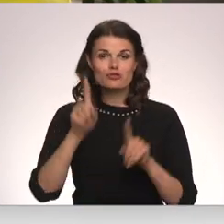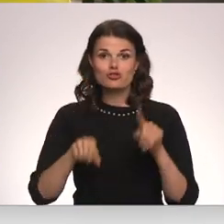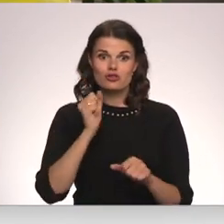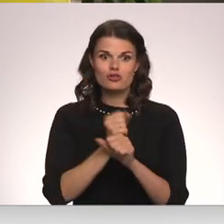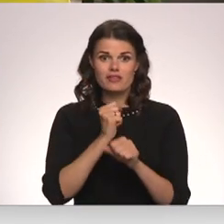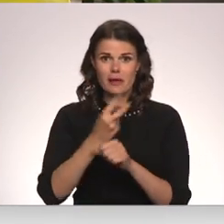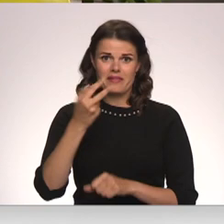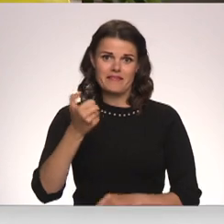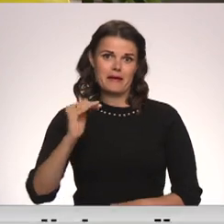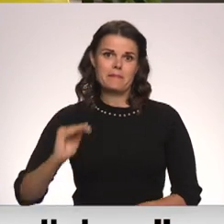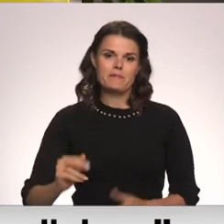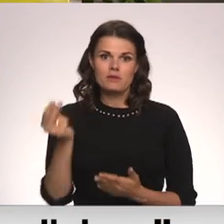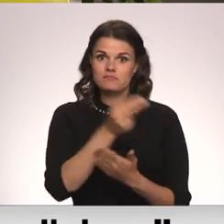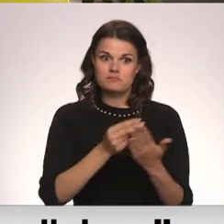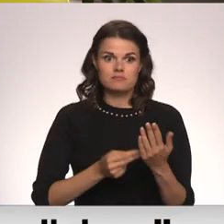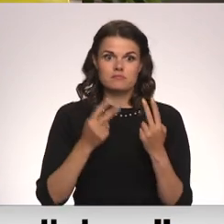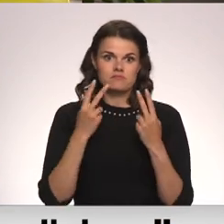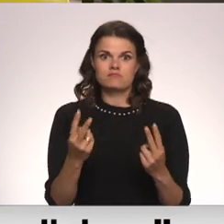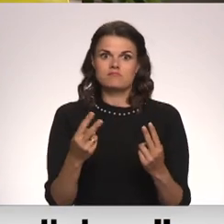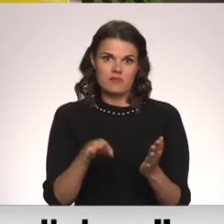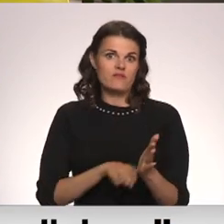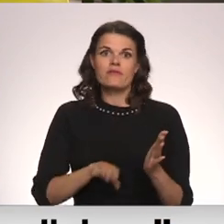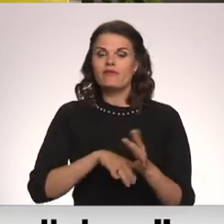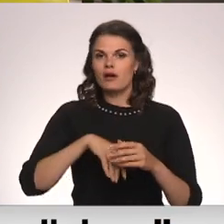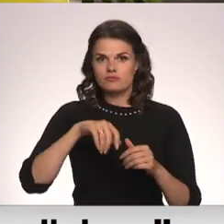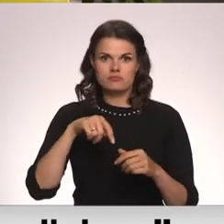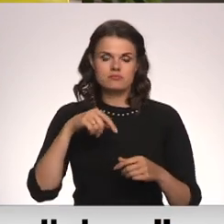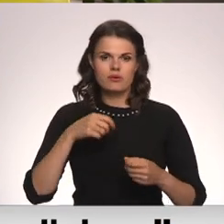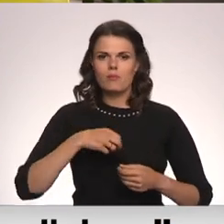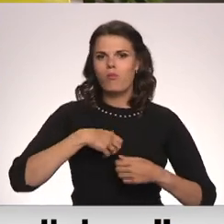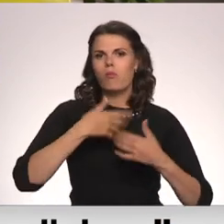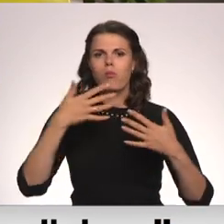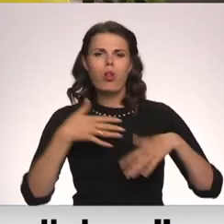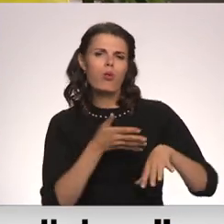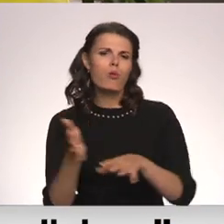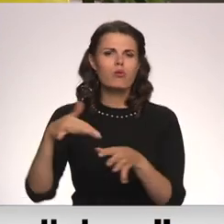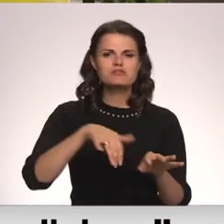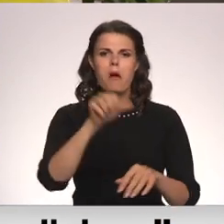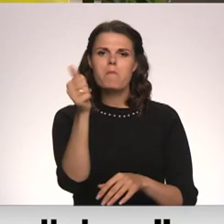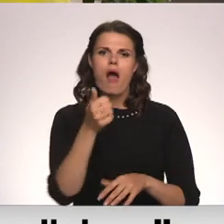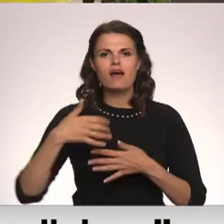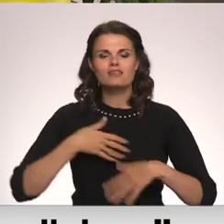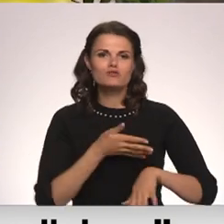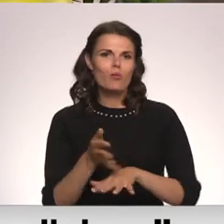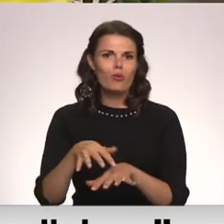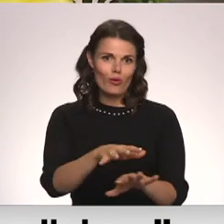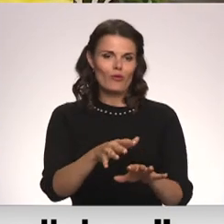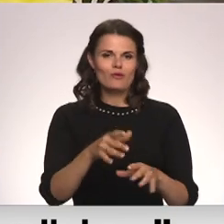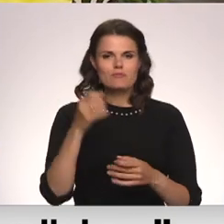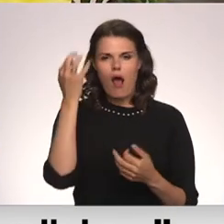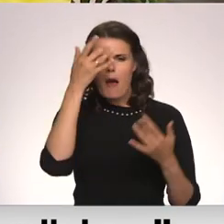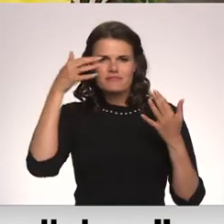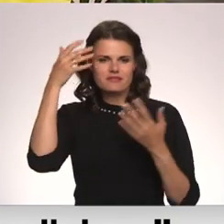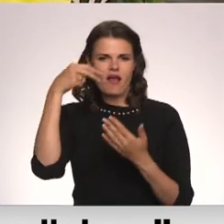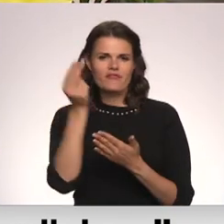bija divgadīgi. Jā, nu tas ir vienkārši tāds plūsma, tāda mākslas plūsma. Nu, un tad no abstrakta kaut